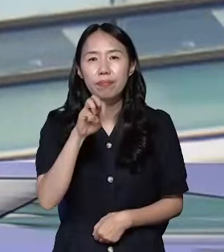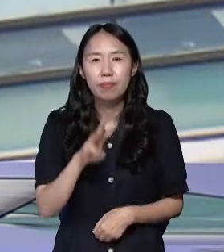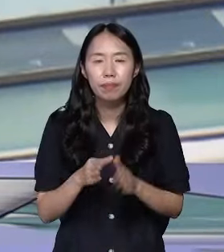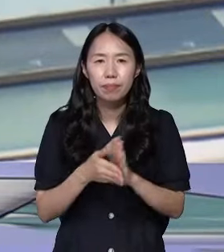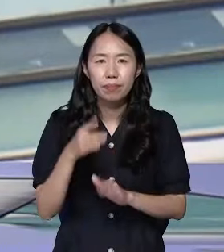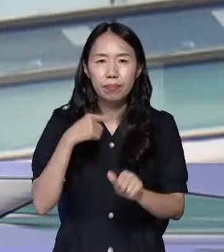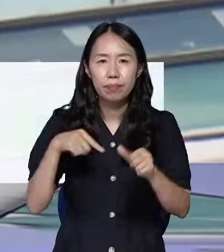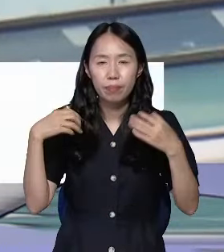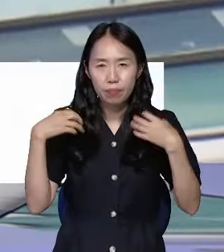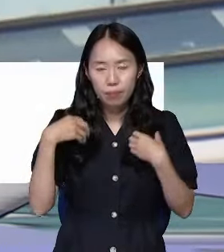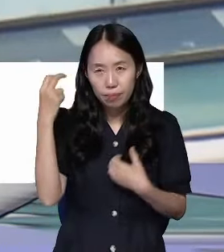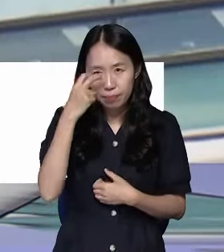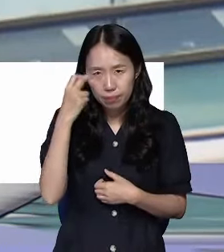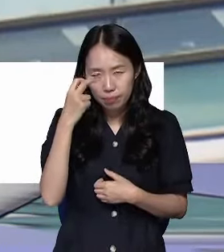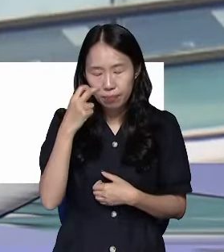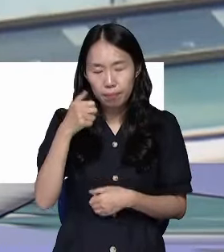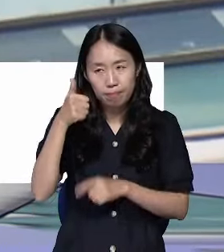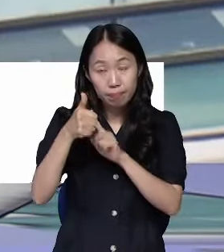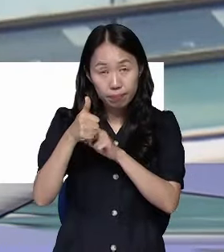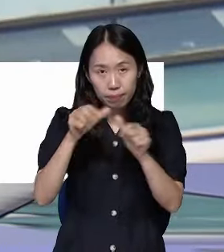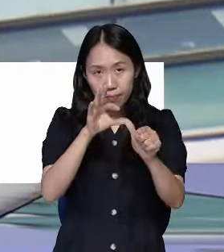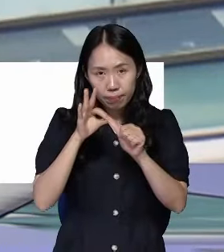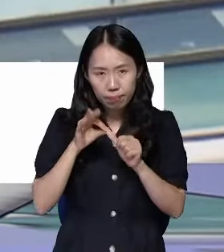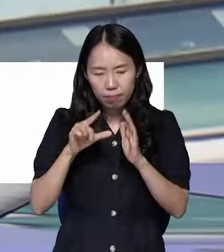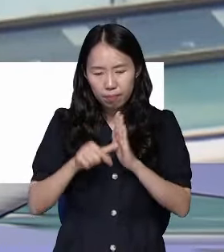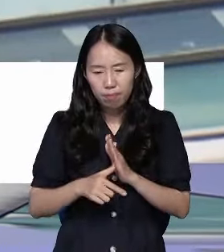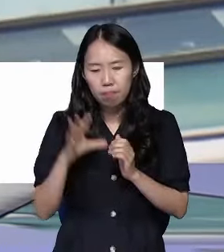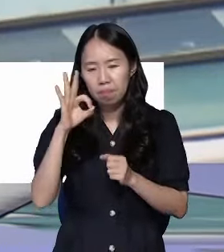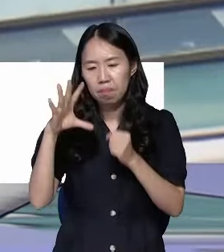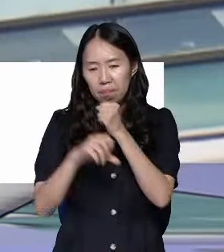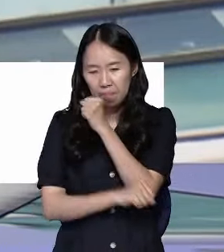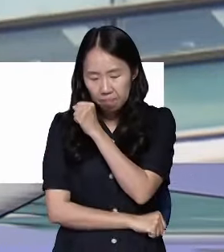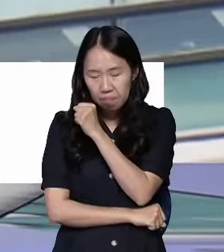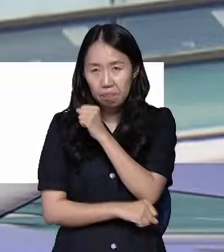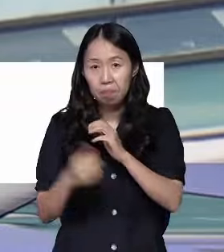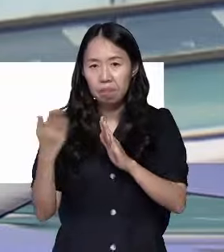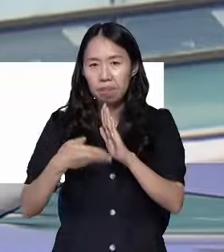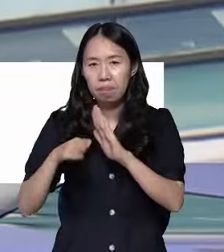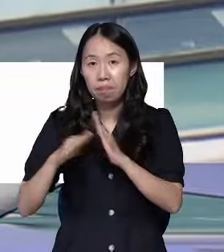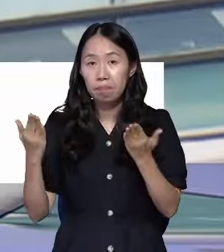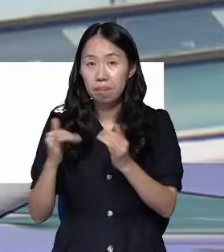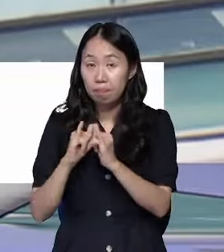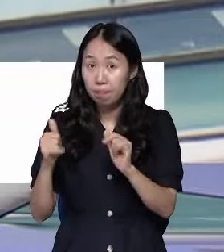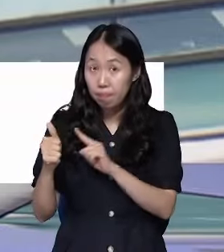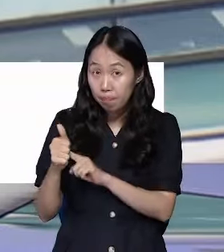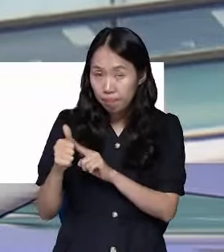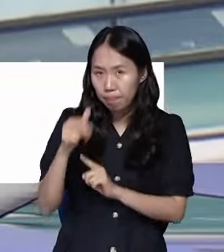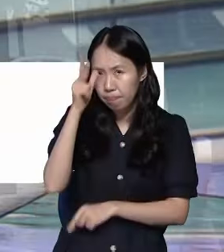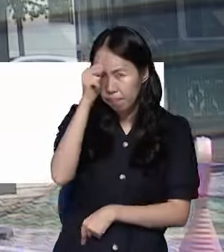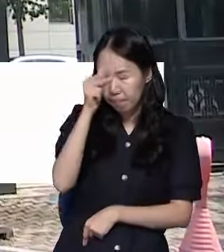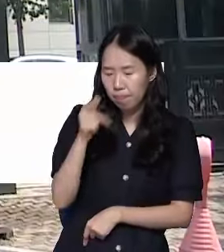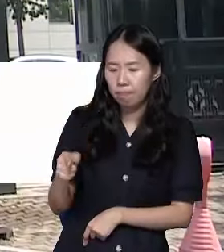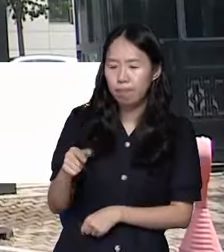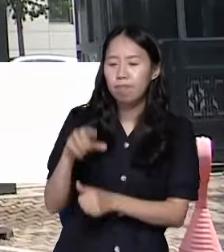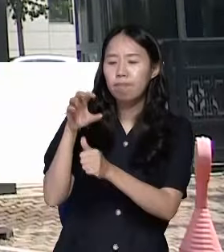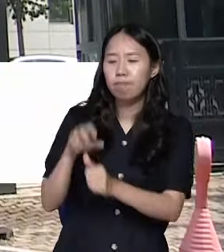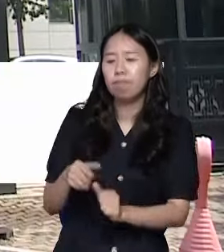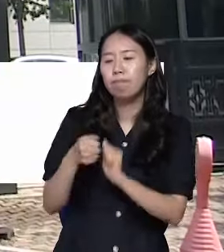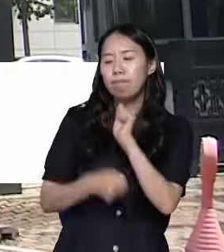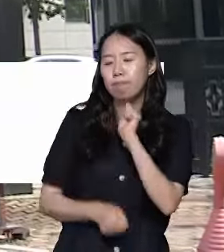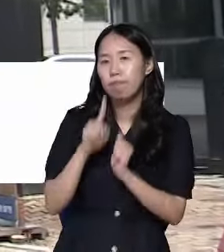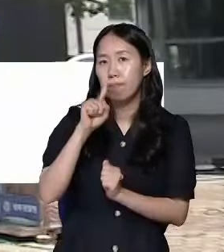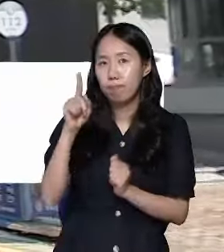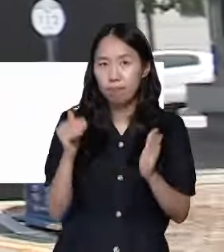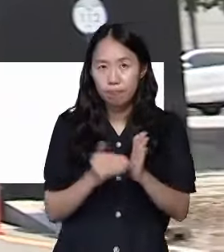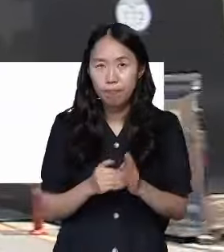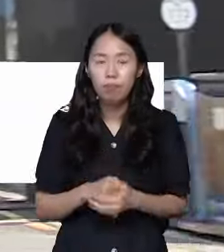광주시 교육청 감사관 채용 과정에서 비위를 저지른 팀장급 공무원에 대해 경찰이 사전 구속영장을